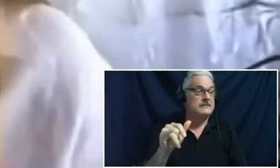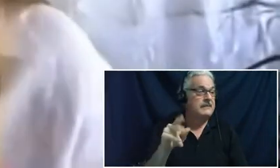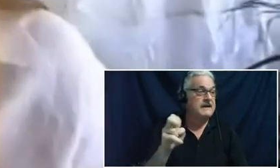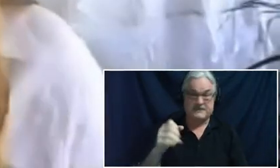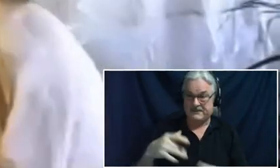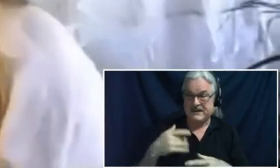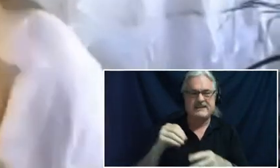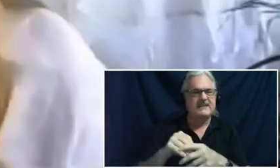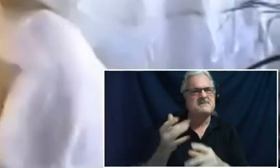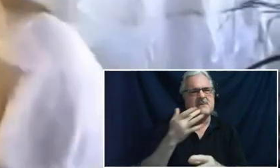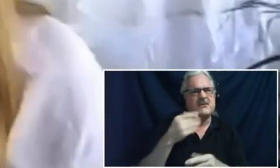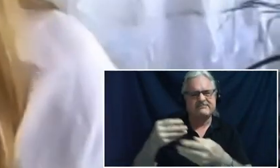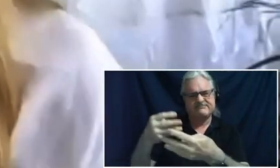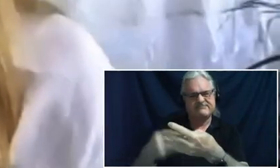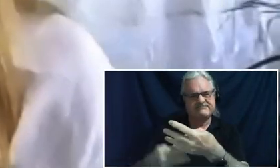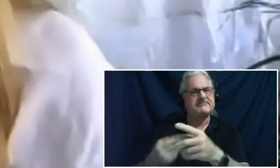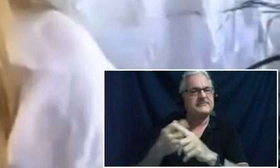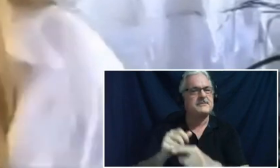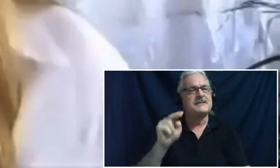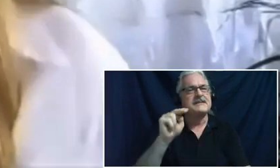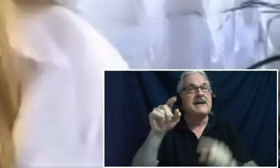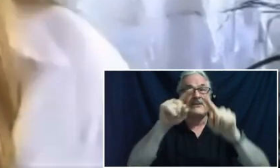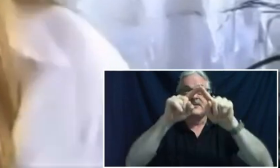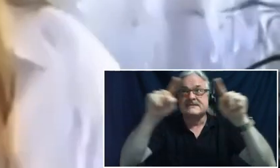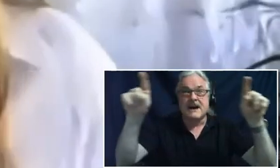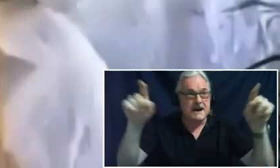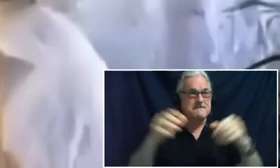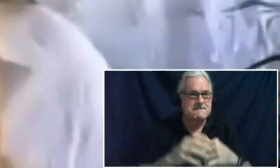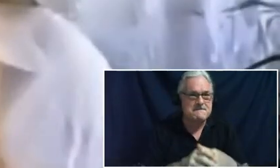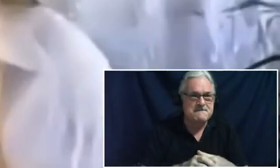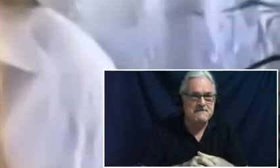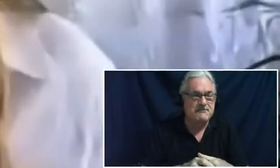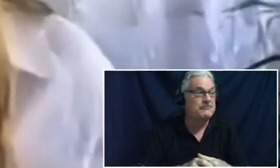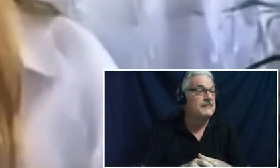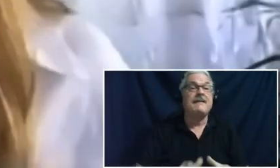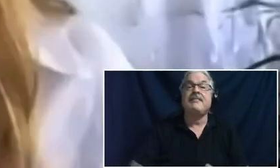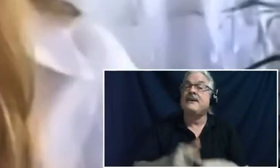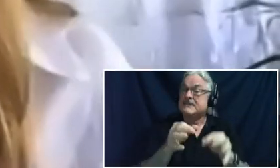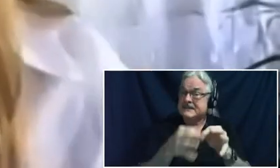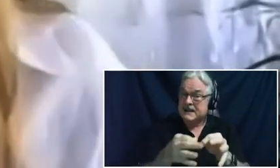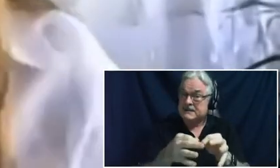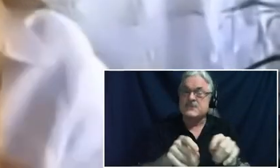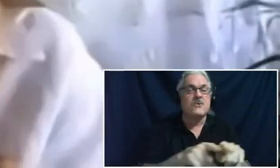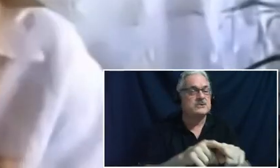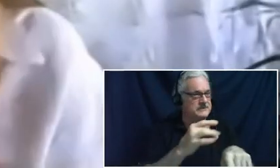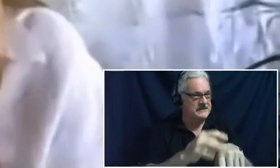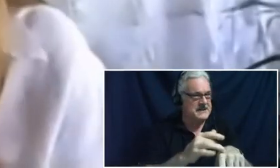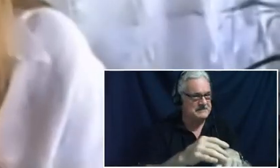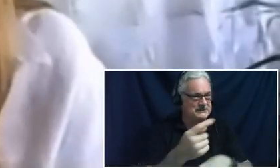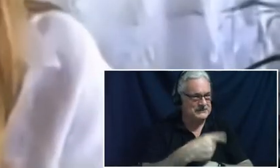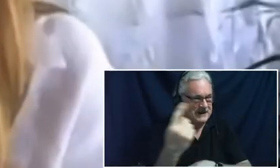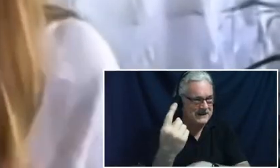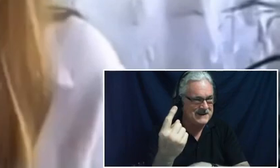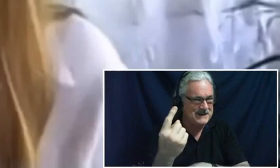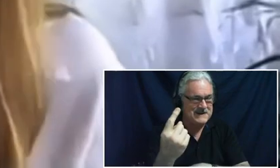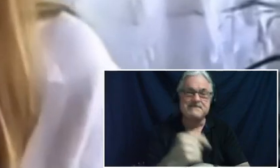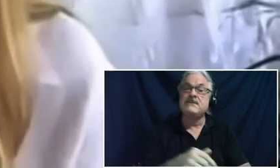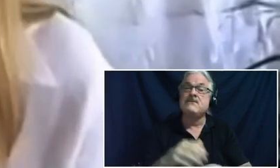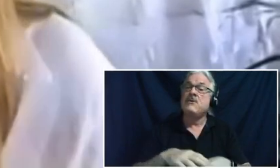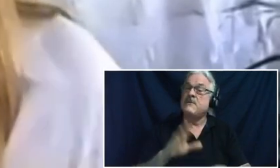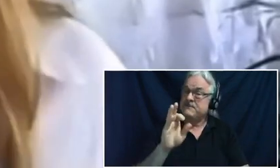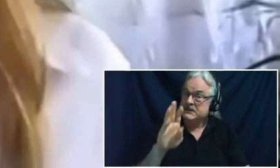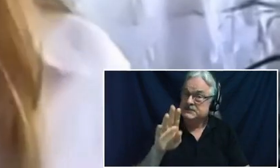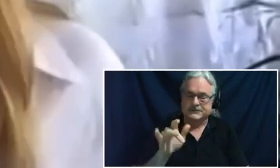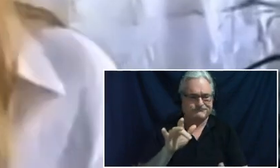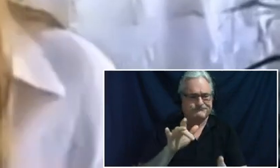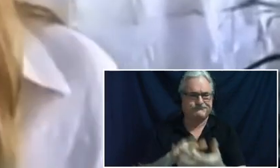la langue que vous préférez dans le menu de navigation en haut de l'écran. Il y a aussi des sous-titres en direct qui sont disponibles.